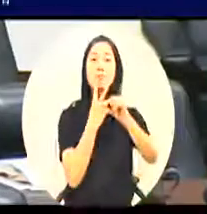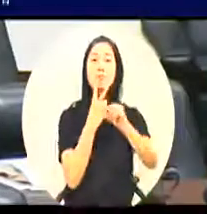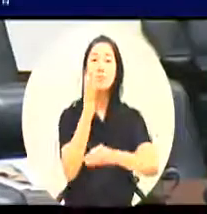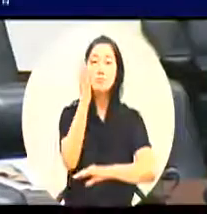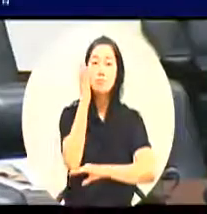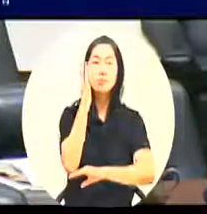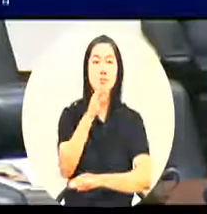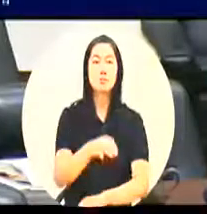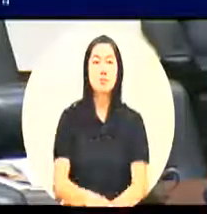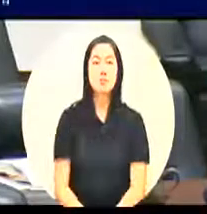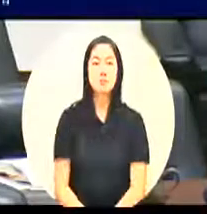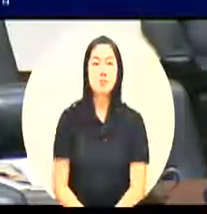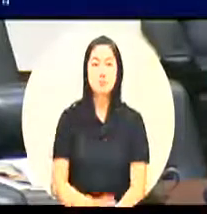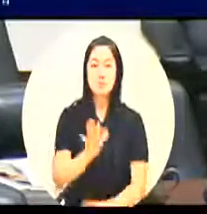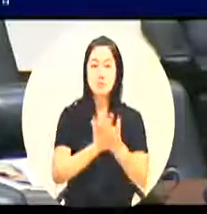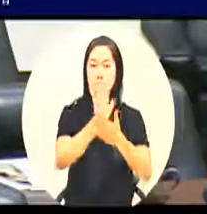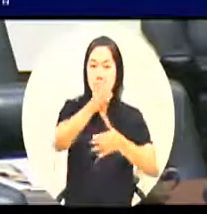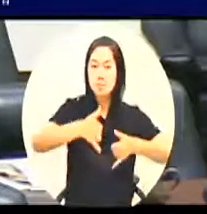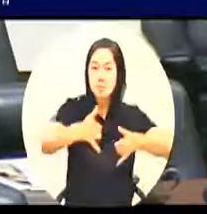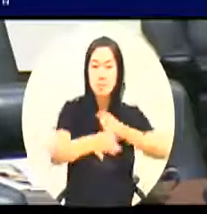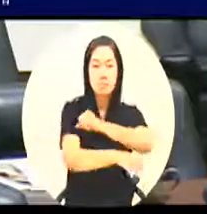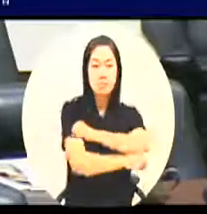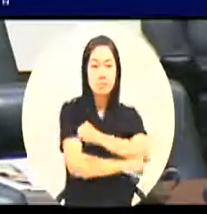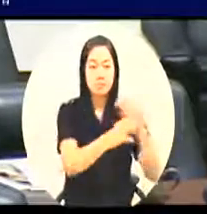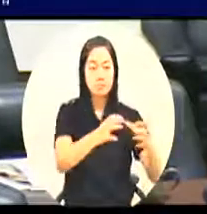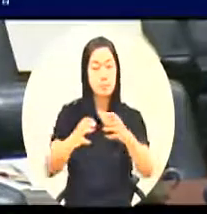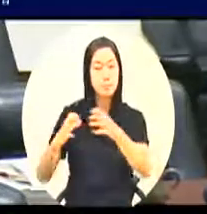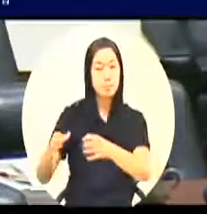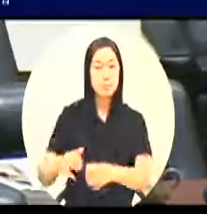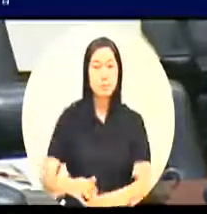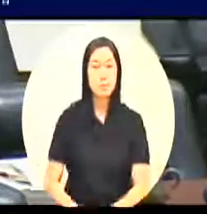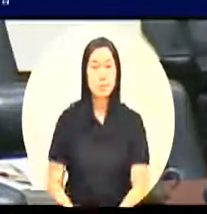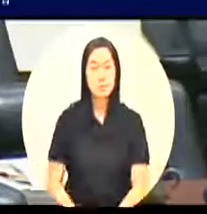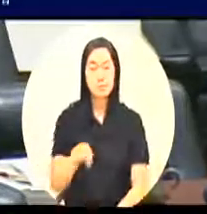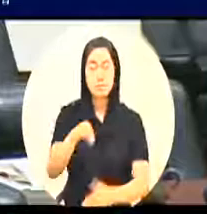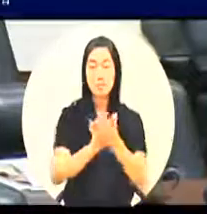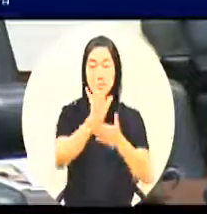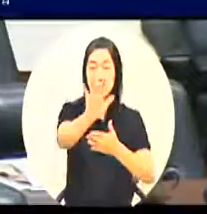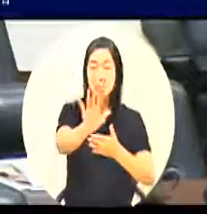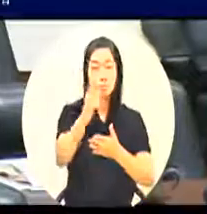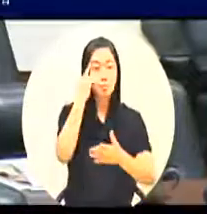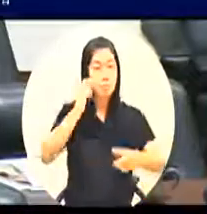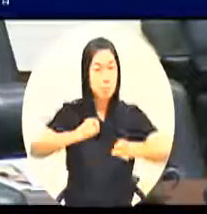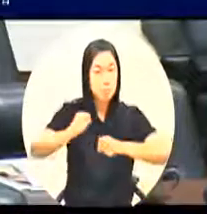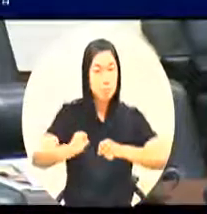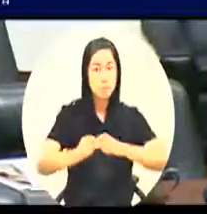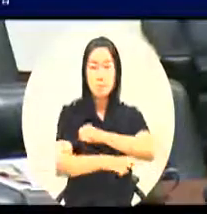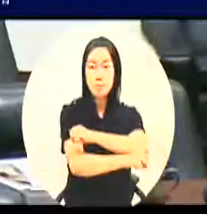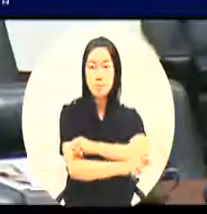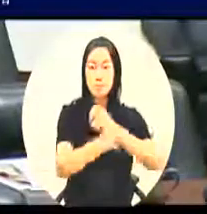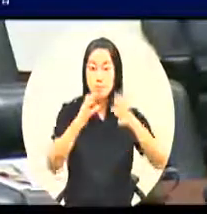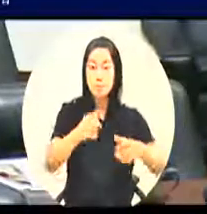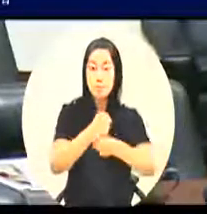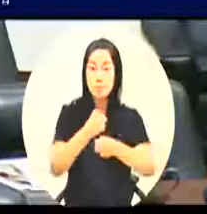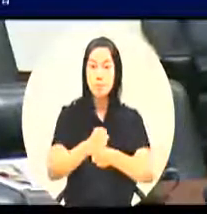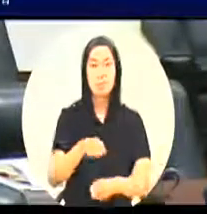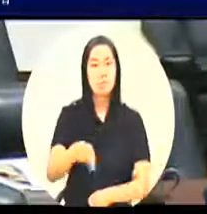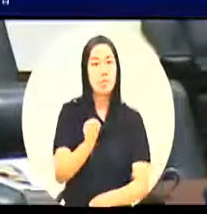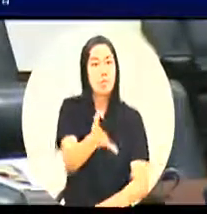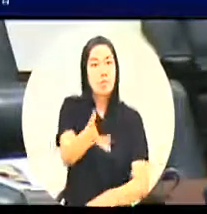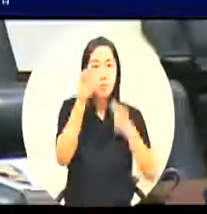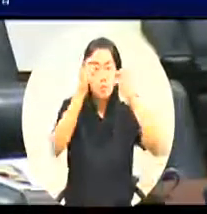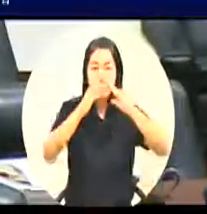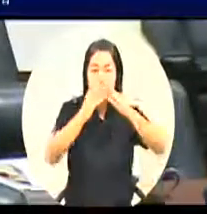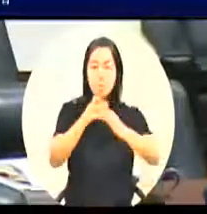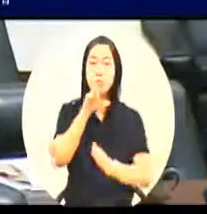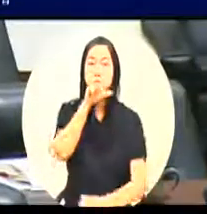源叫前瞻基础建设”哦，前瞻基础建设，啊，城安地方安高雄市哦，一个